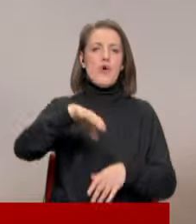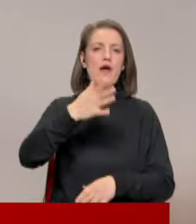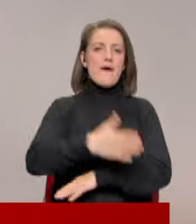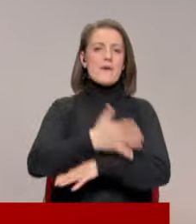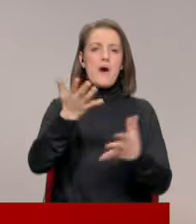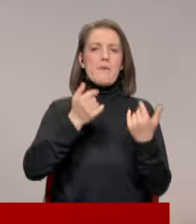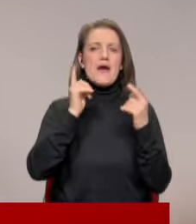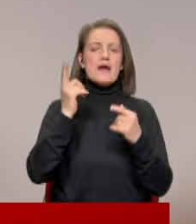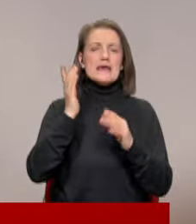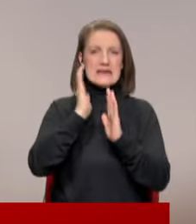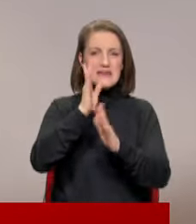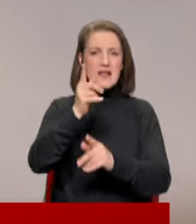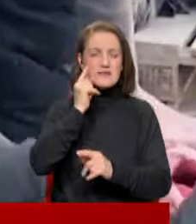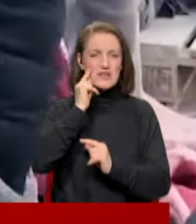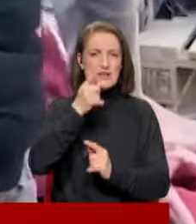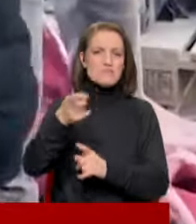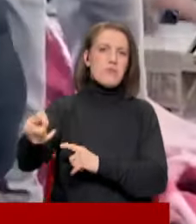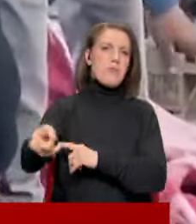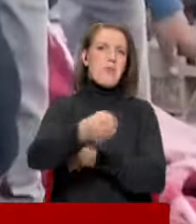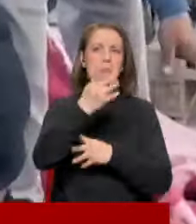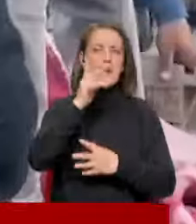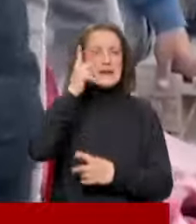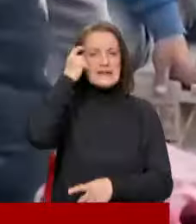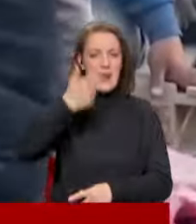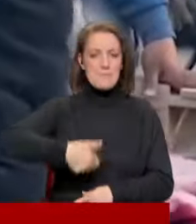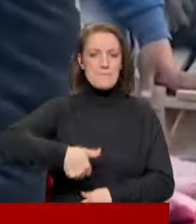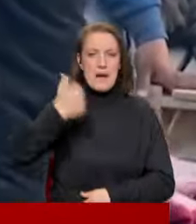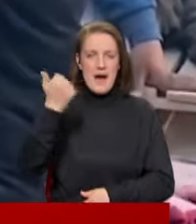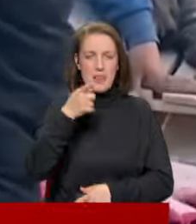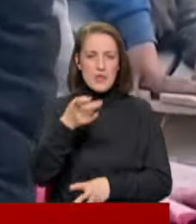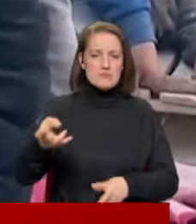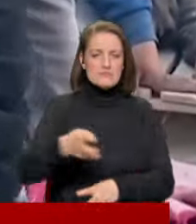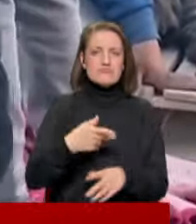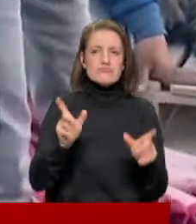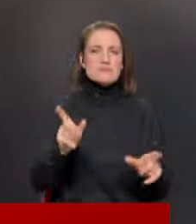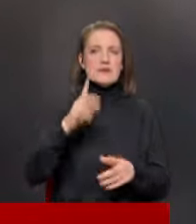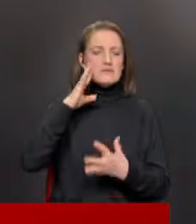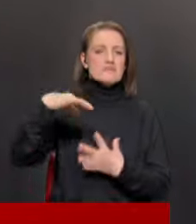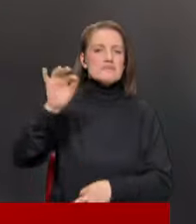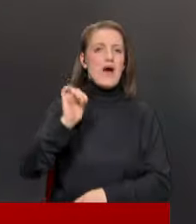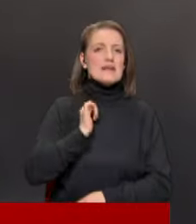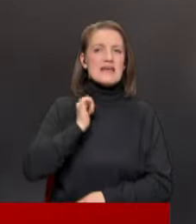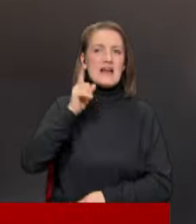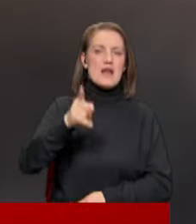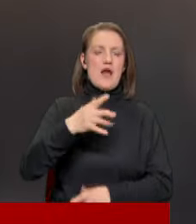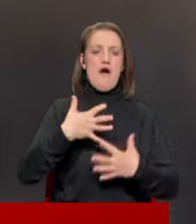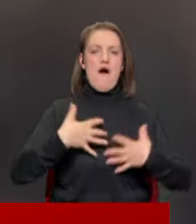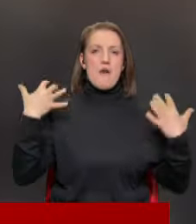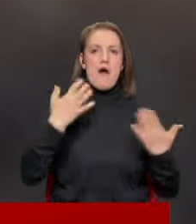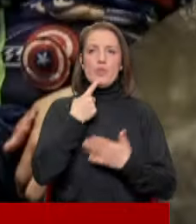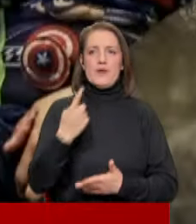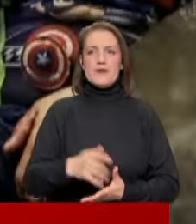bir kez daha ateş açtı İsrailli bakan katliamları savundu ür